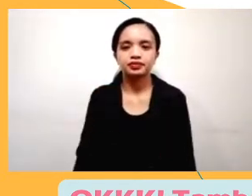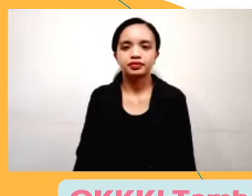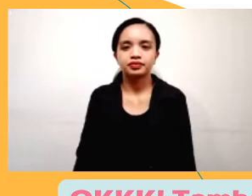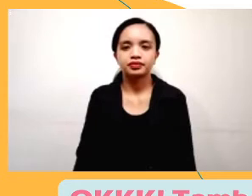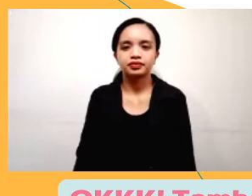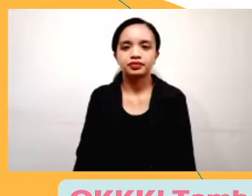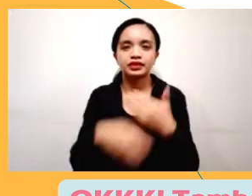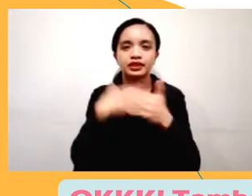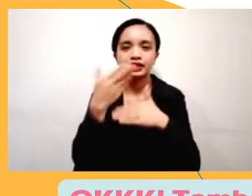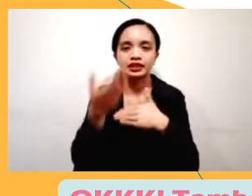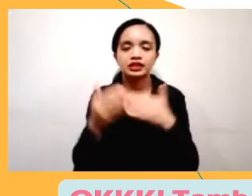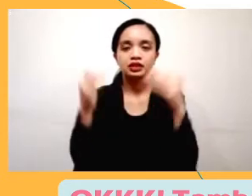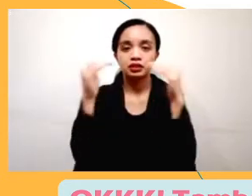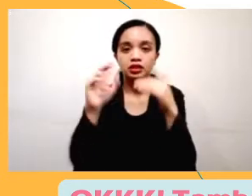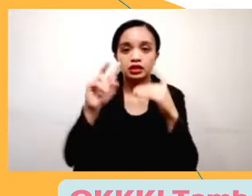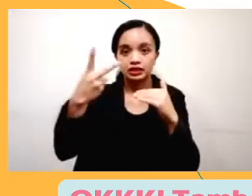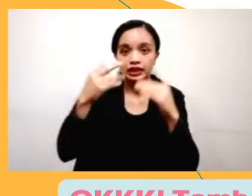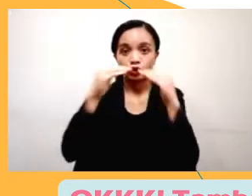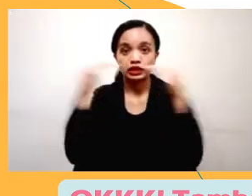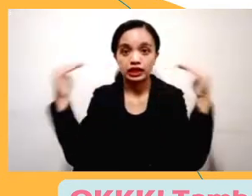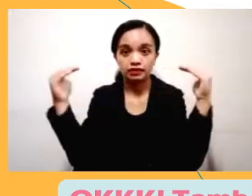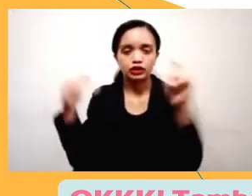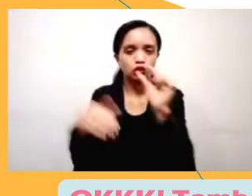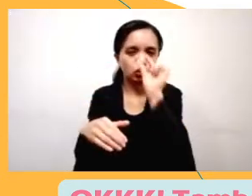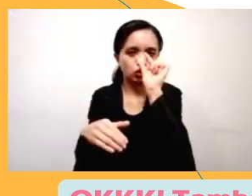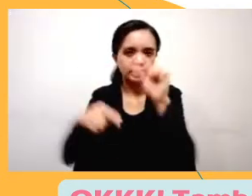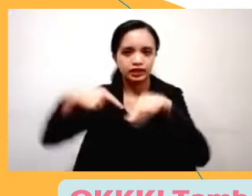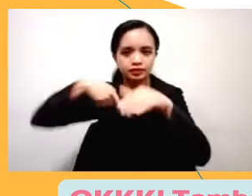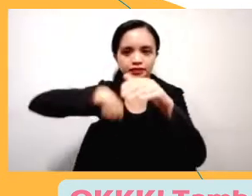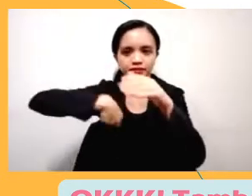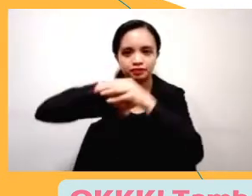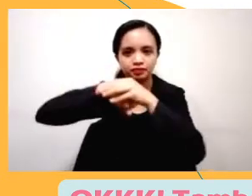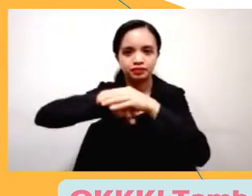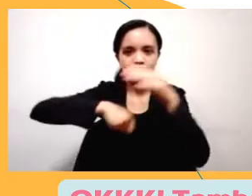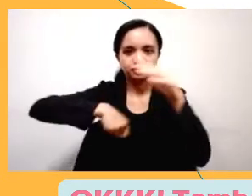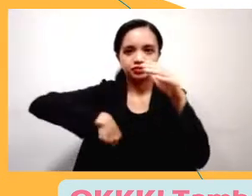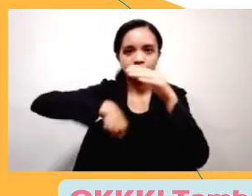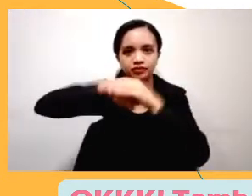sa medium, lagyan natin ng konting sipa. Ako.